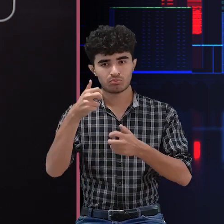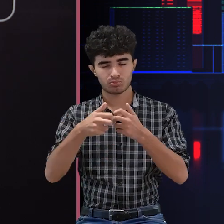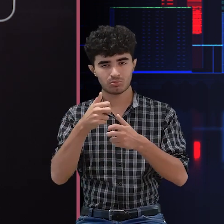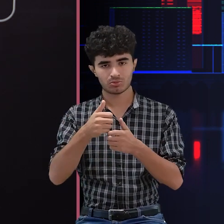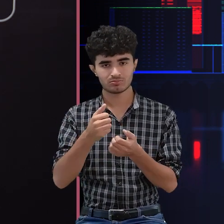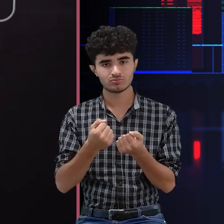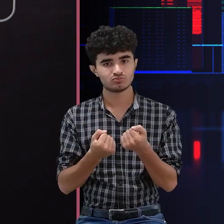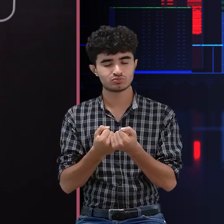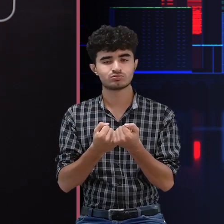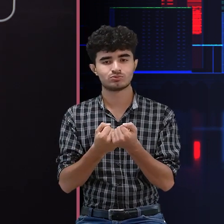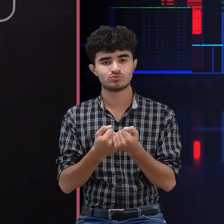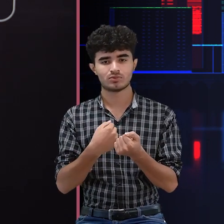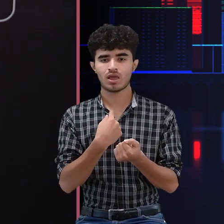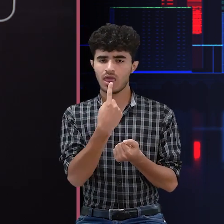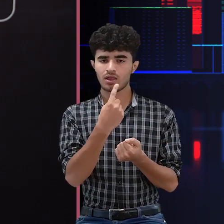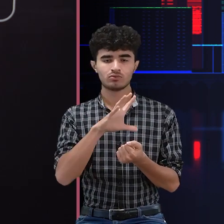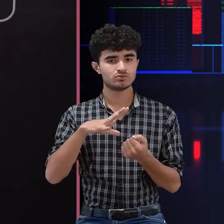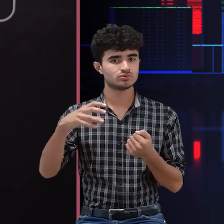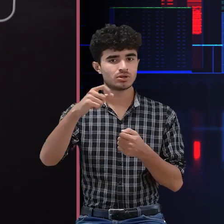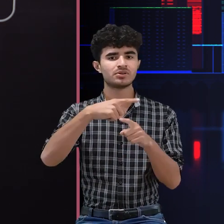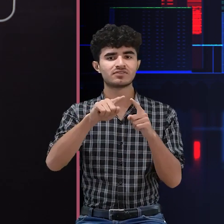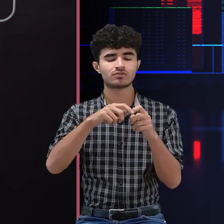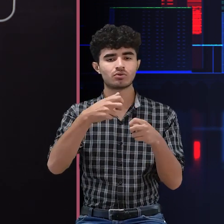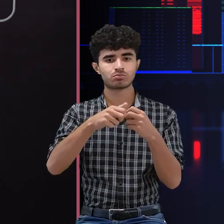جو مسئلے ہیں جو کہ